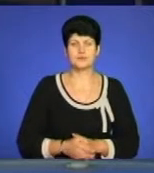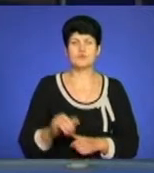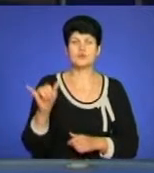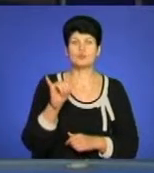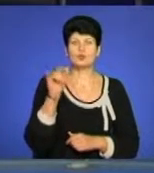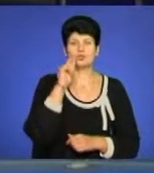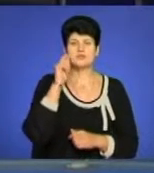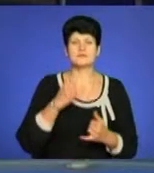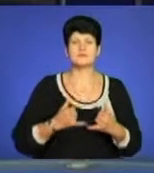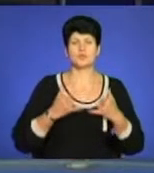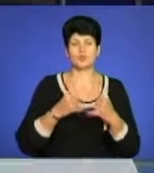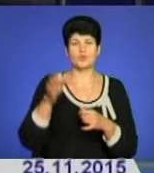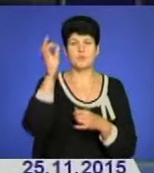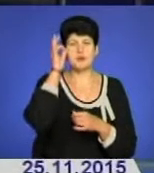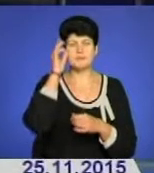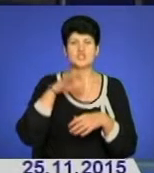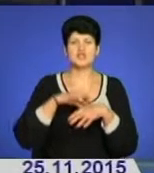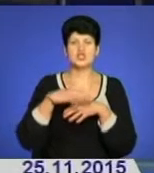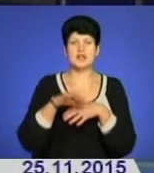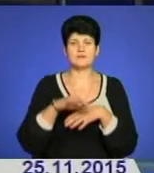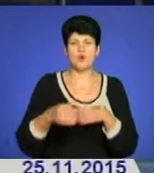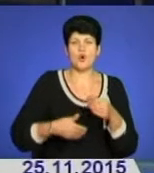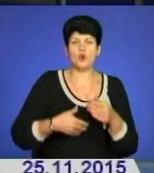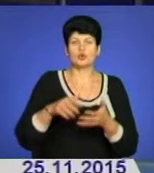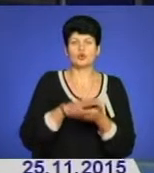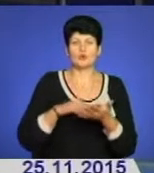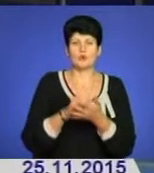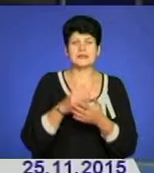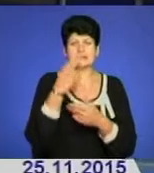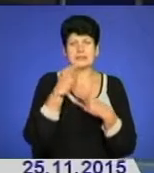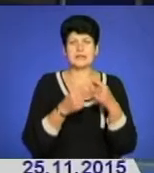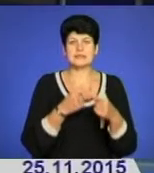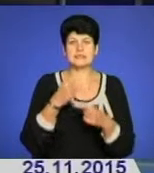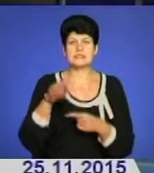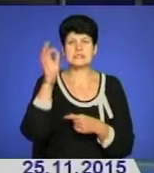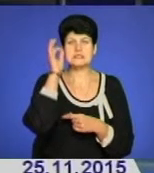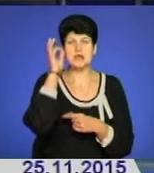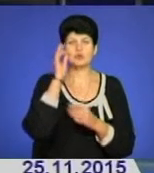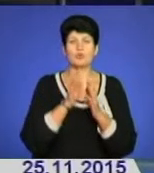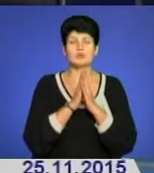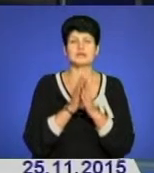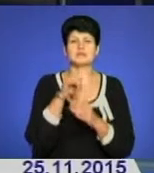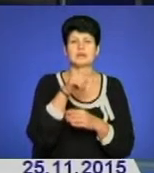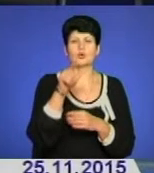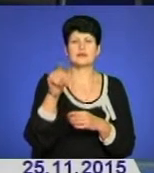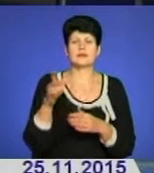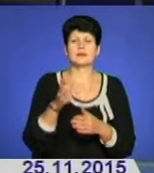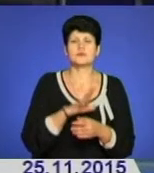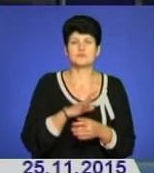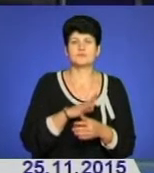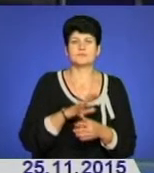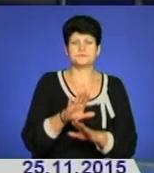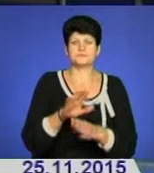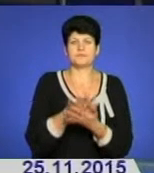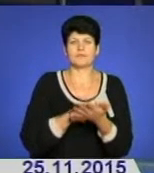У суботу українці вшанують пам'ять жертв голодоморів. Традиційно кожної четвертої суботи листопада ми згадуємо у молитві тих людей, які стали жертвами голодного